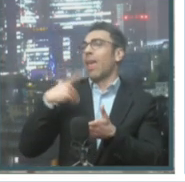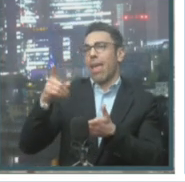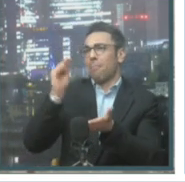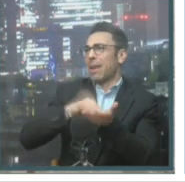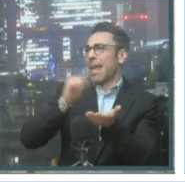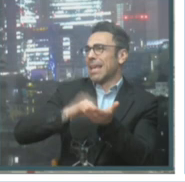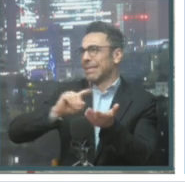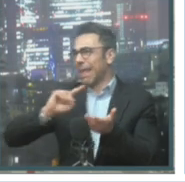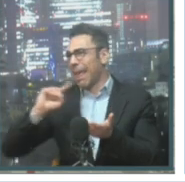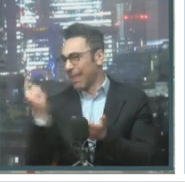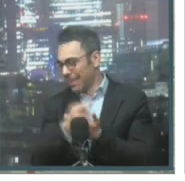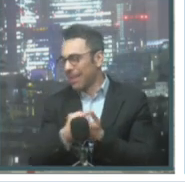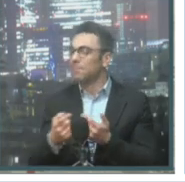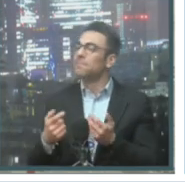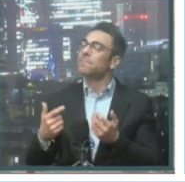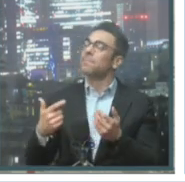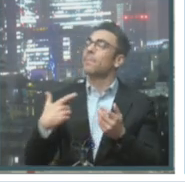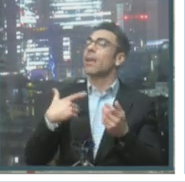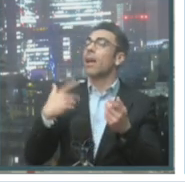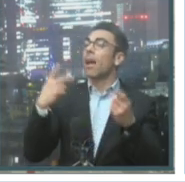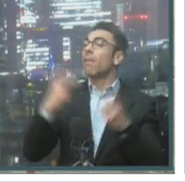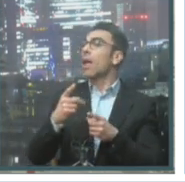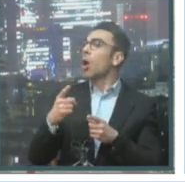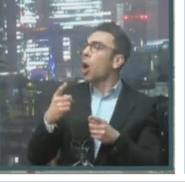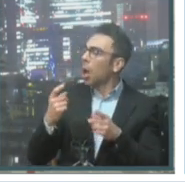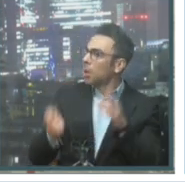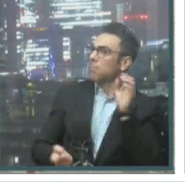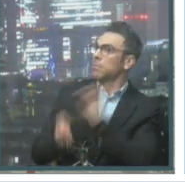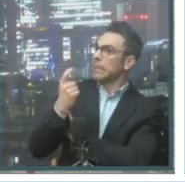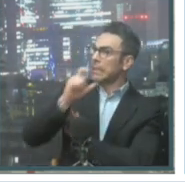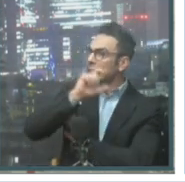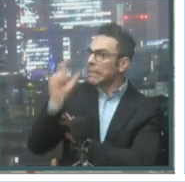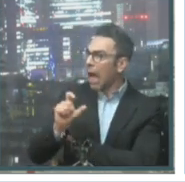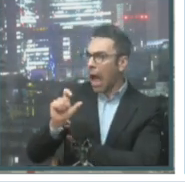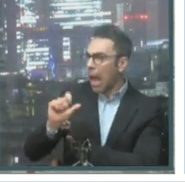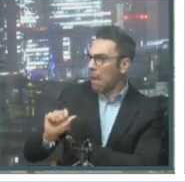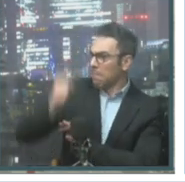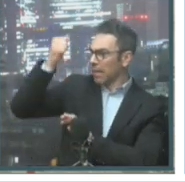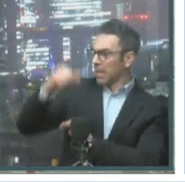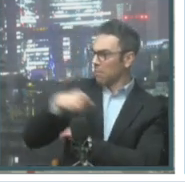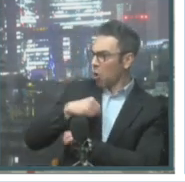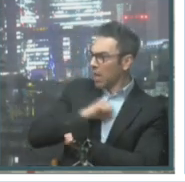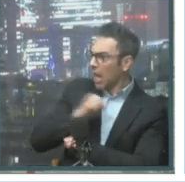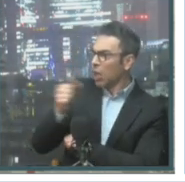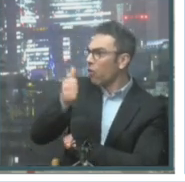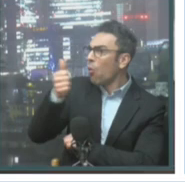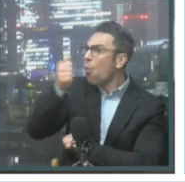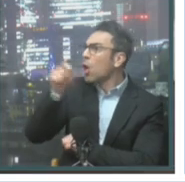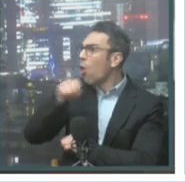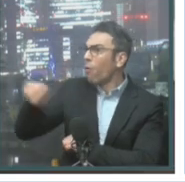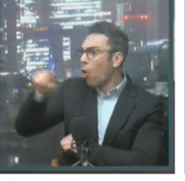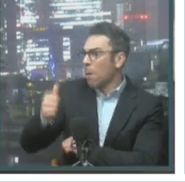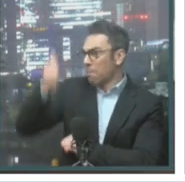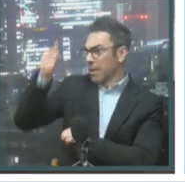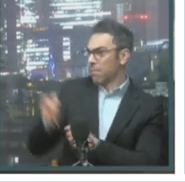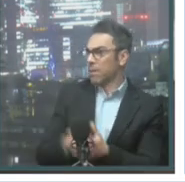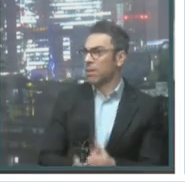esistenti però è un fenomeno unico in italia immagino gestito in italia fra una cosa del genere